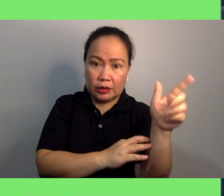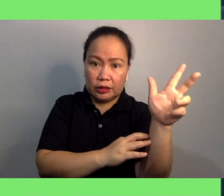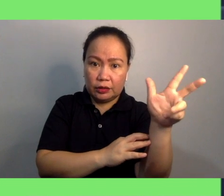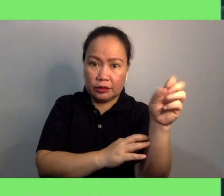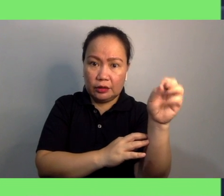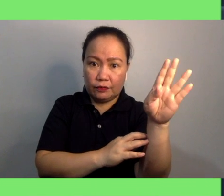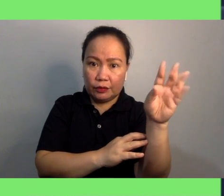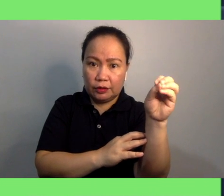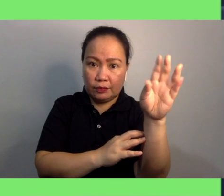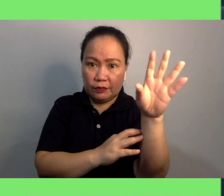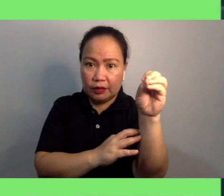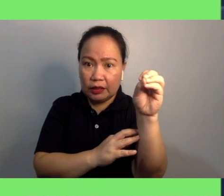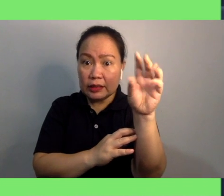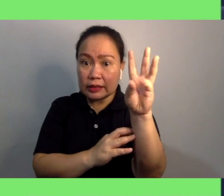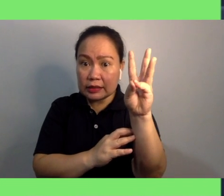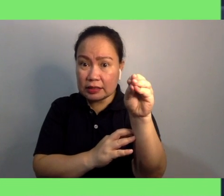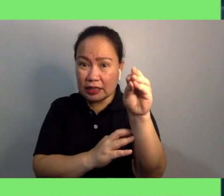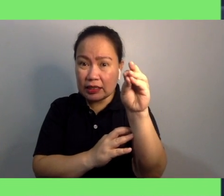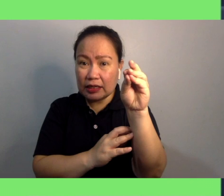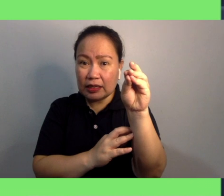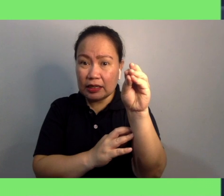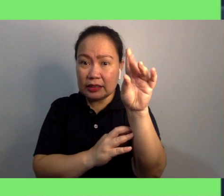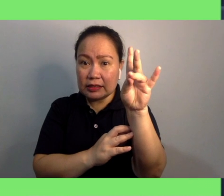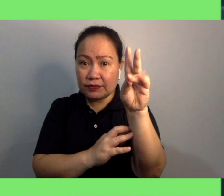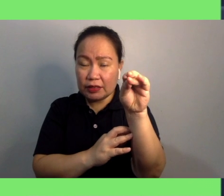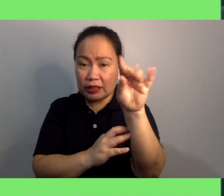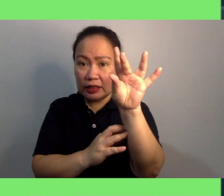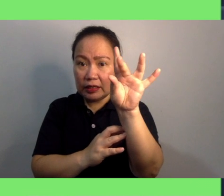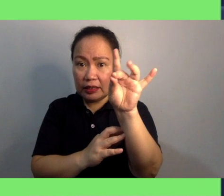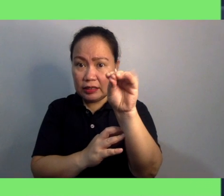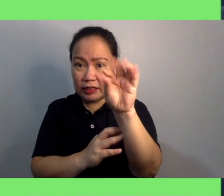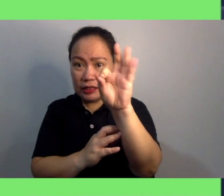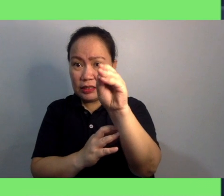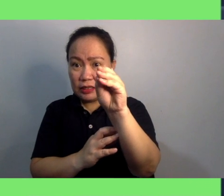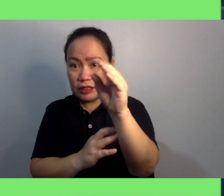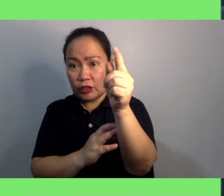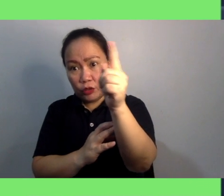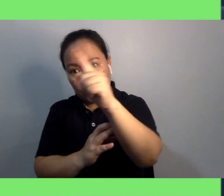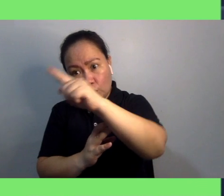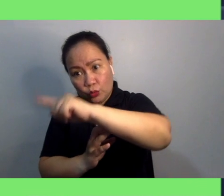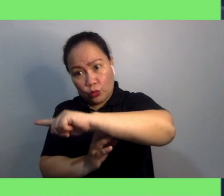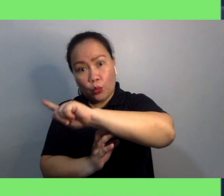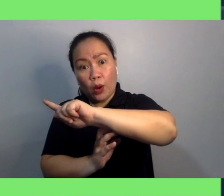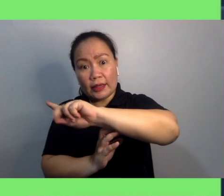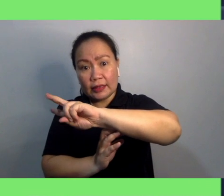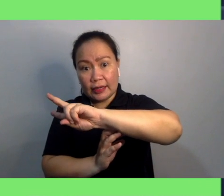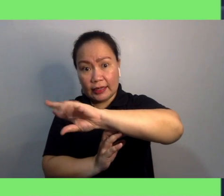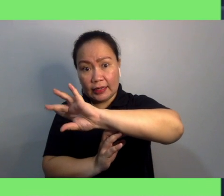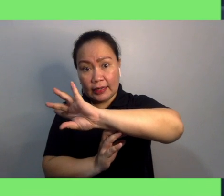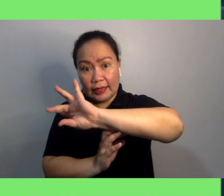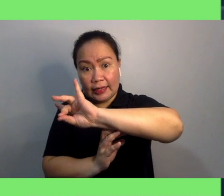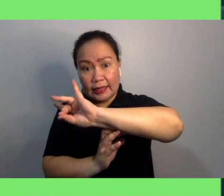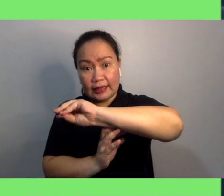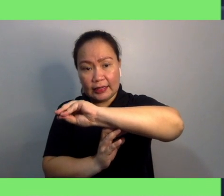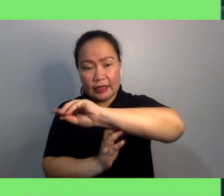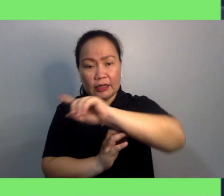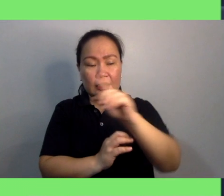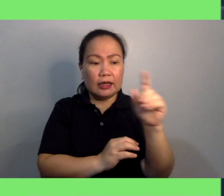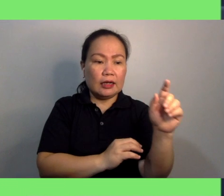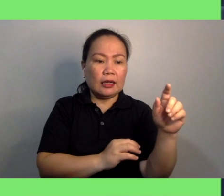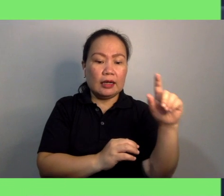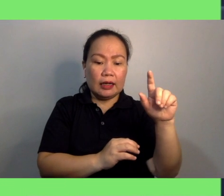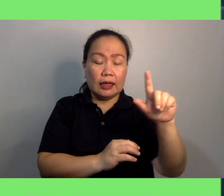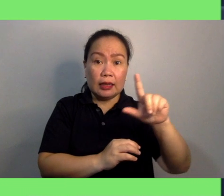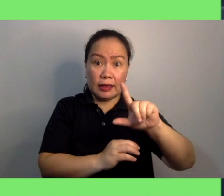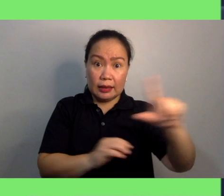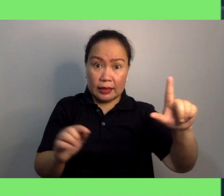outer scale natin. Ito po, yung from 0 to 180. Okay? From left to right.